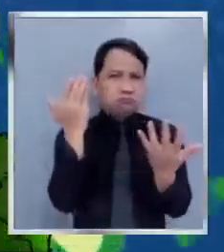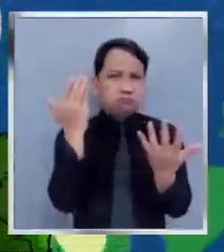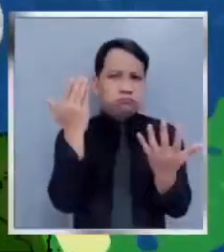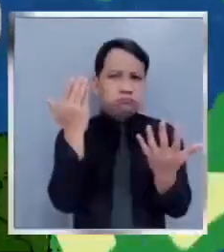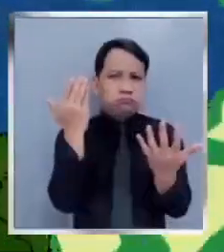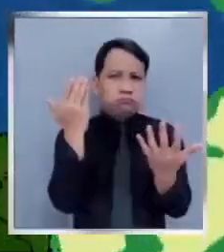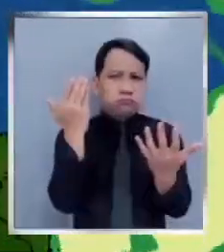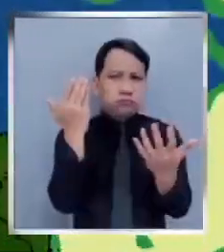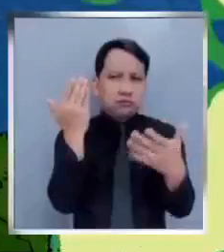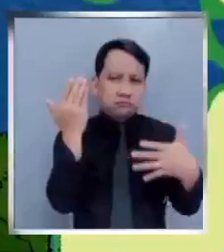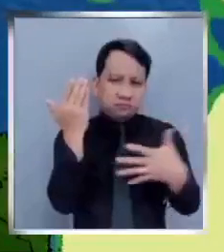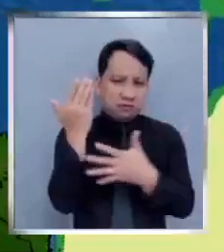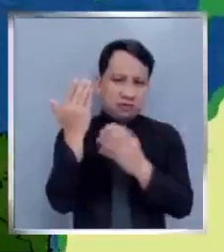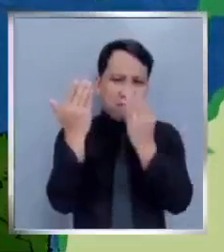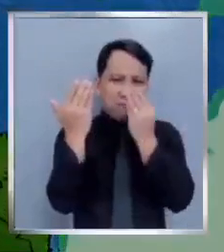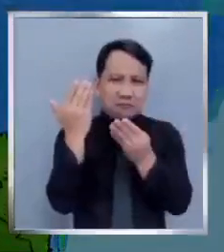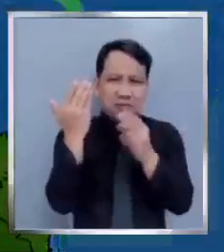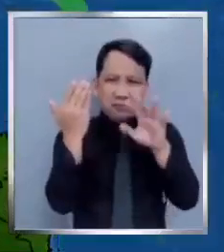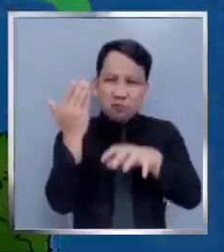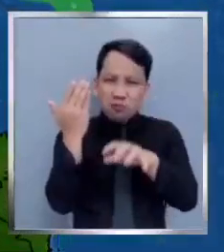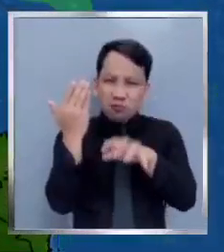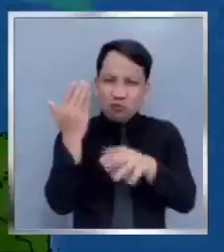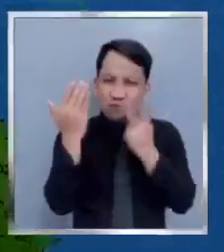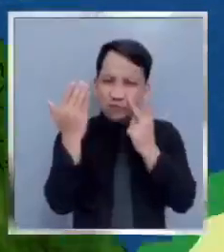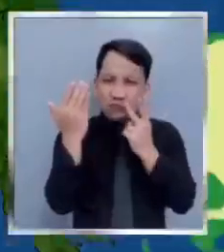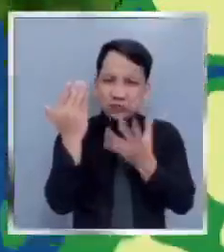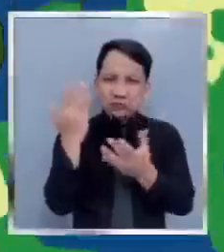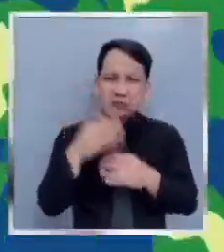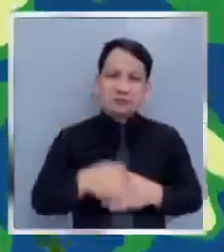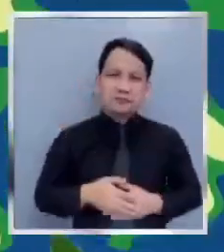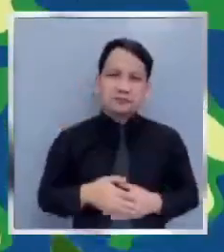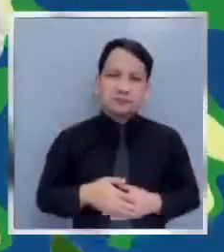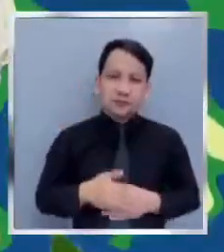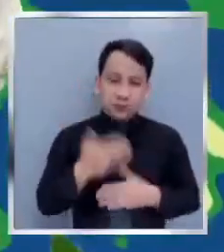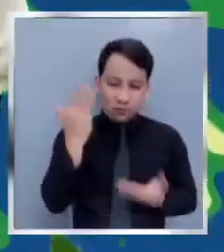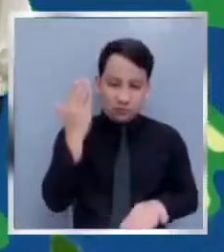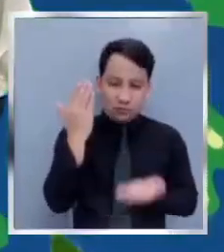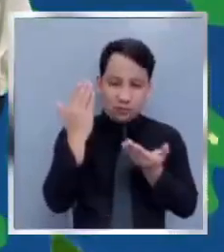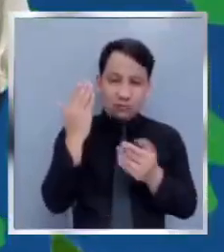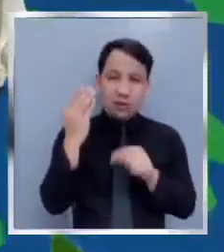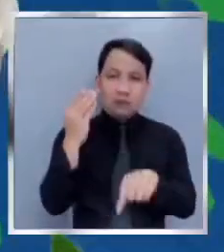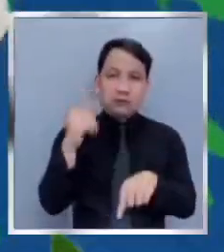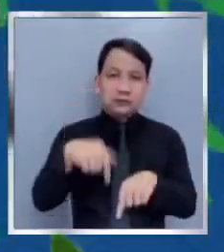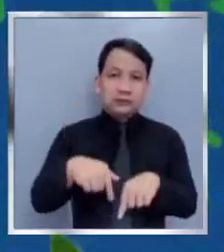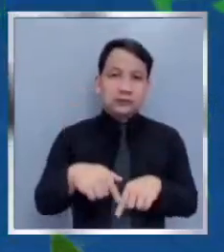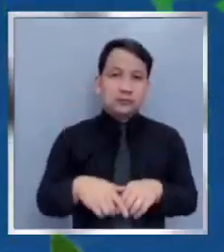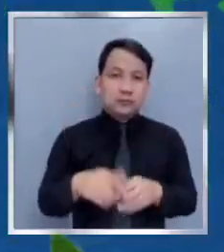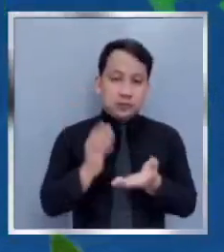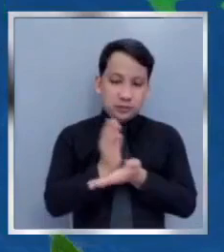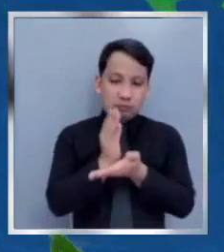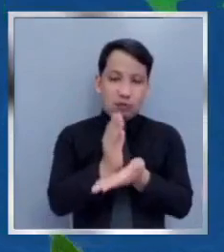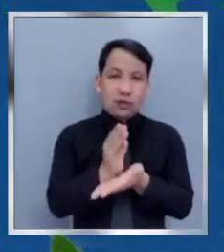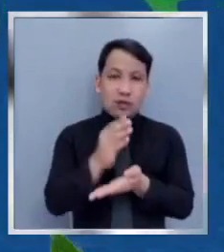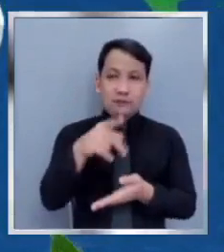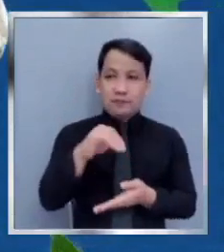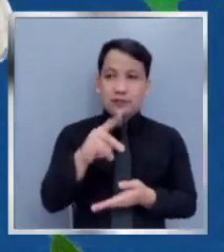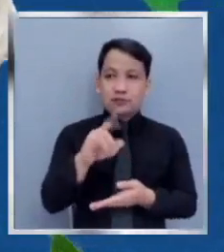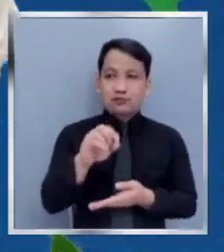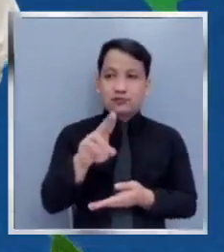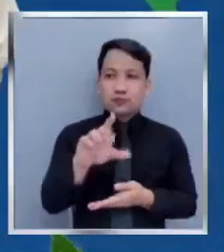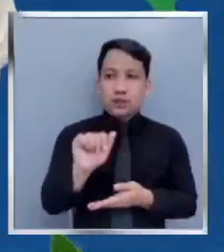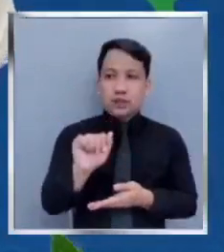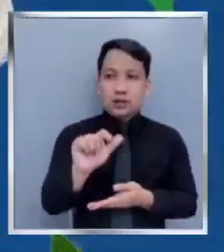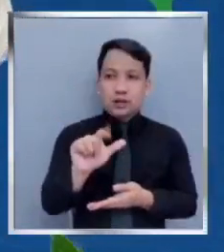matitinding mga pag-ulan ang makikita natin. Sa umaga naman, may ulan na dito sa may Zamboanga Peninsula at Sulu Archipelago. Mga